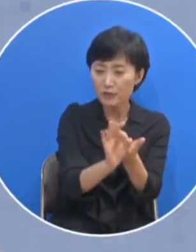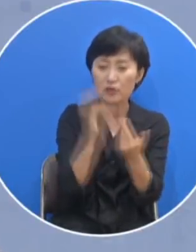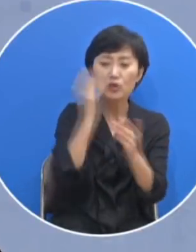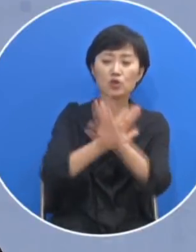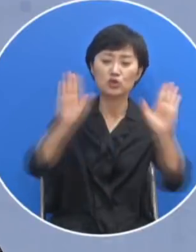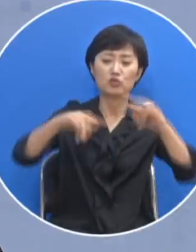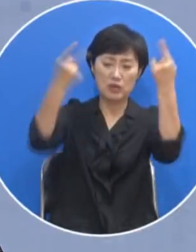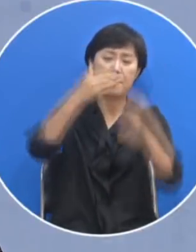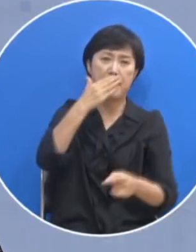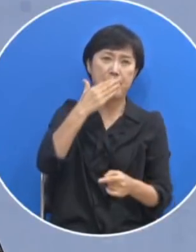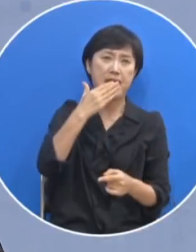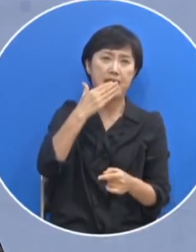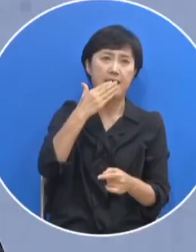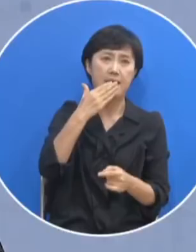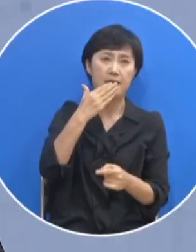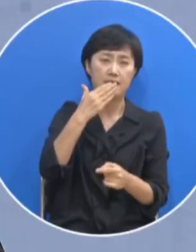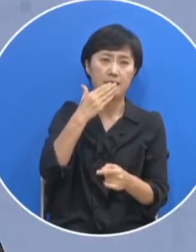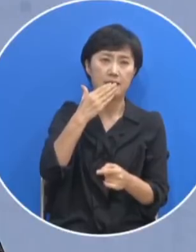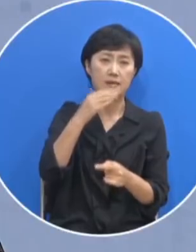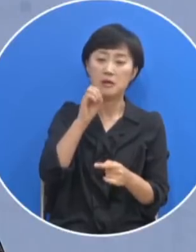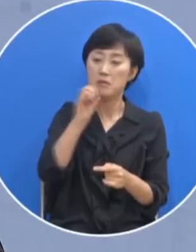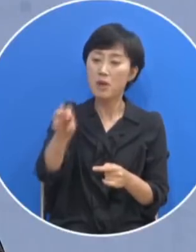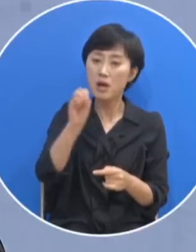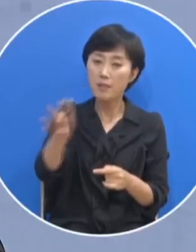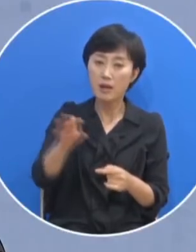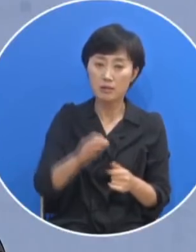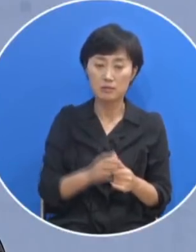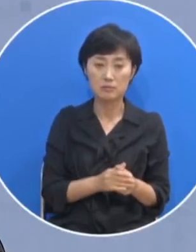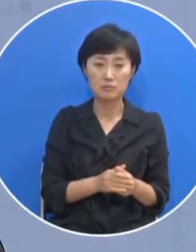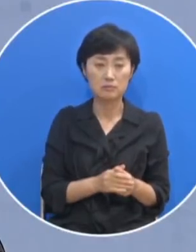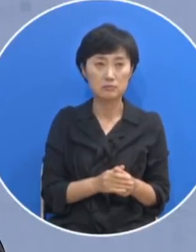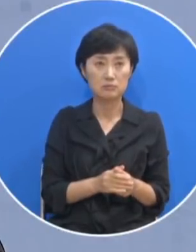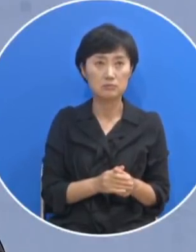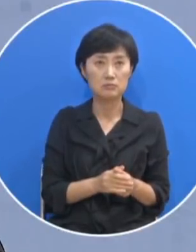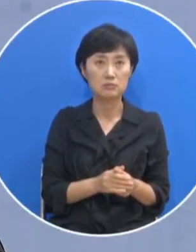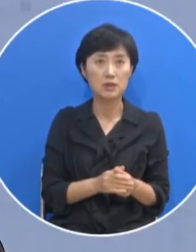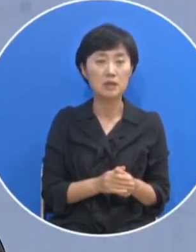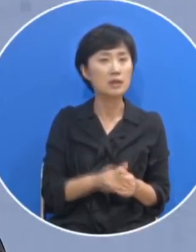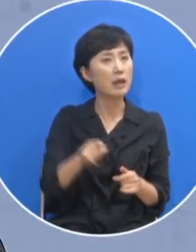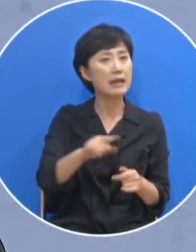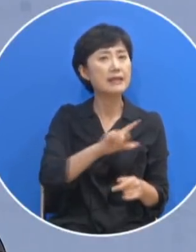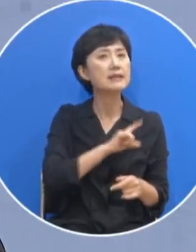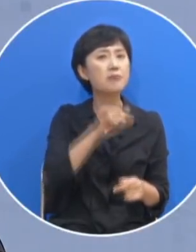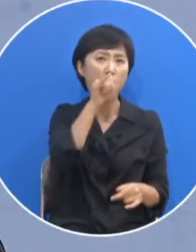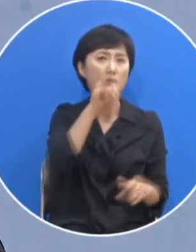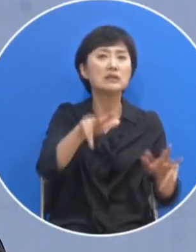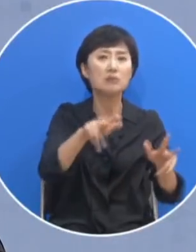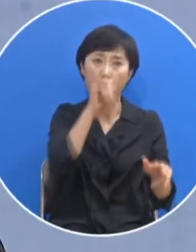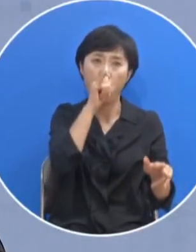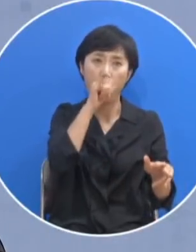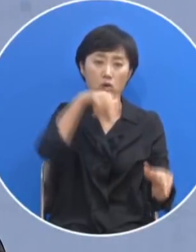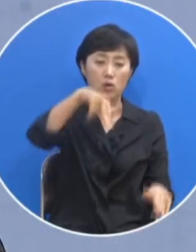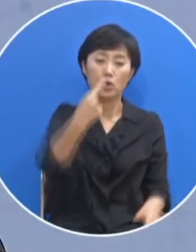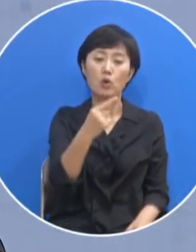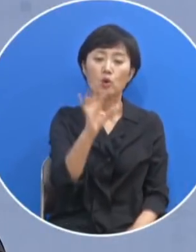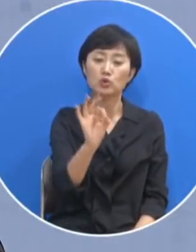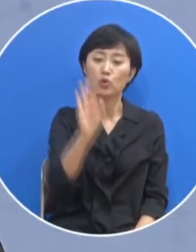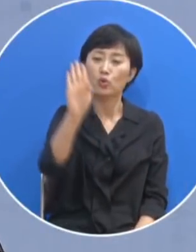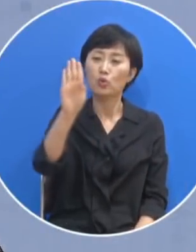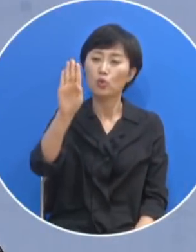없으니까 나쁜 스킹 더 잘 해 전 세계 정부 성서 라고 지금 합니다 입 no i'd